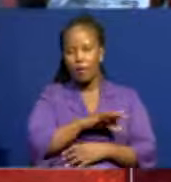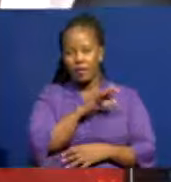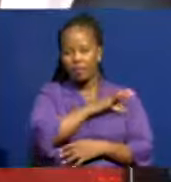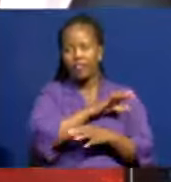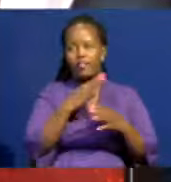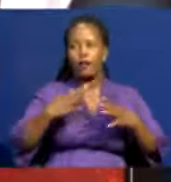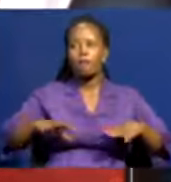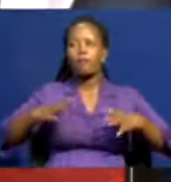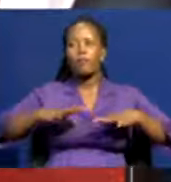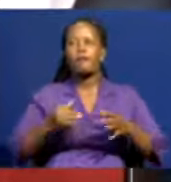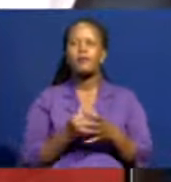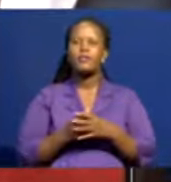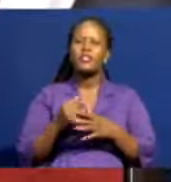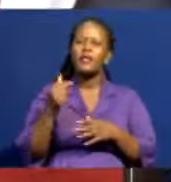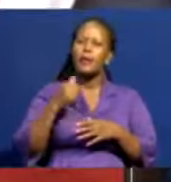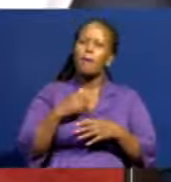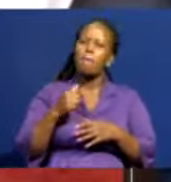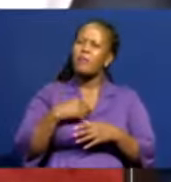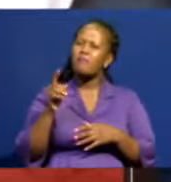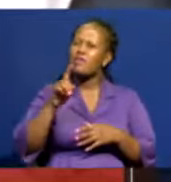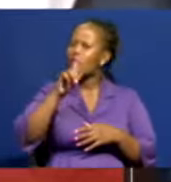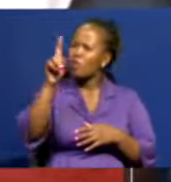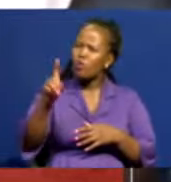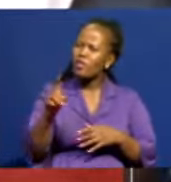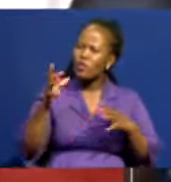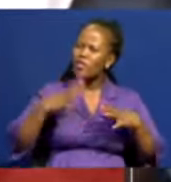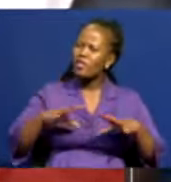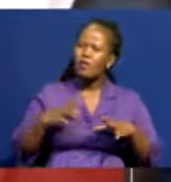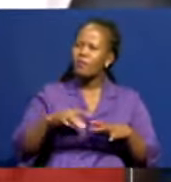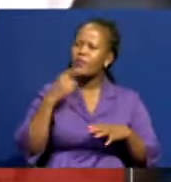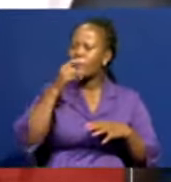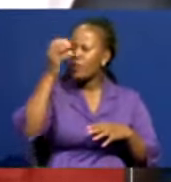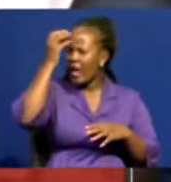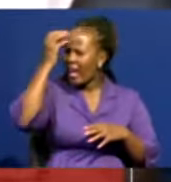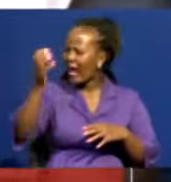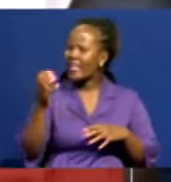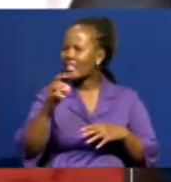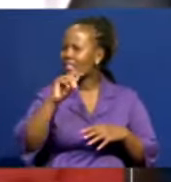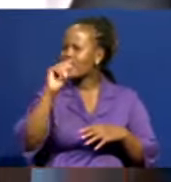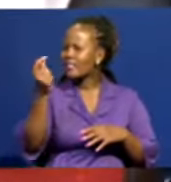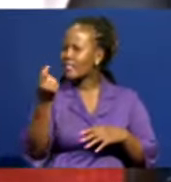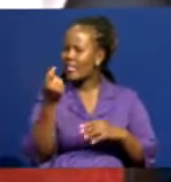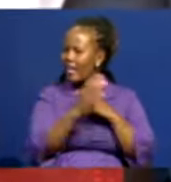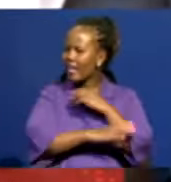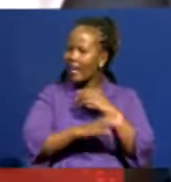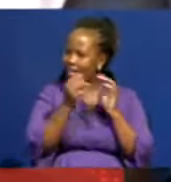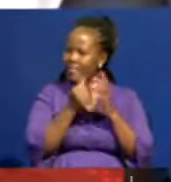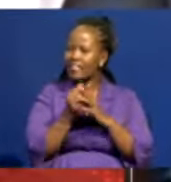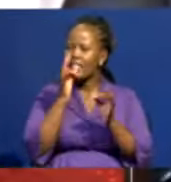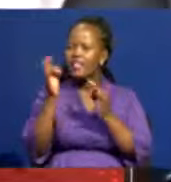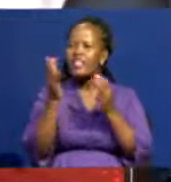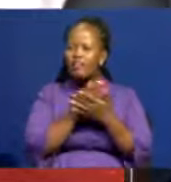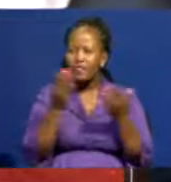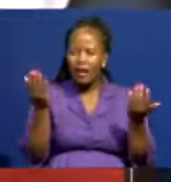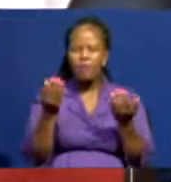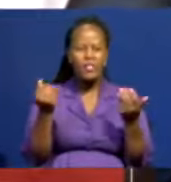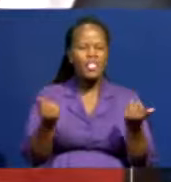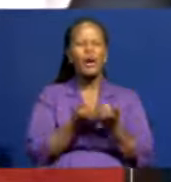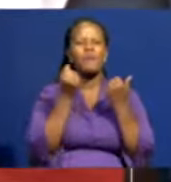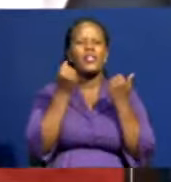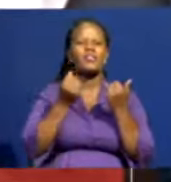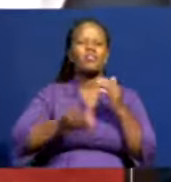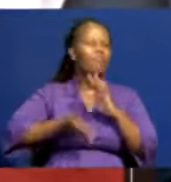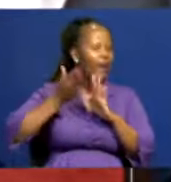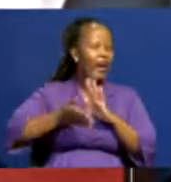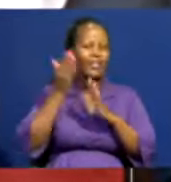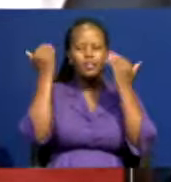Kenya. So mimi nauliza wale ambao wako na kisirani na Kenya, wakiona kitu fulani inafanyika mzuri wanapeleka